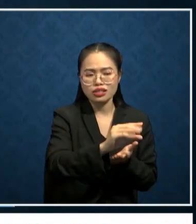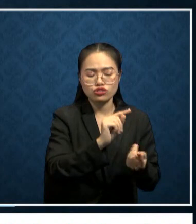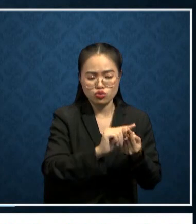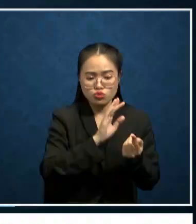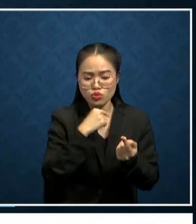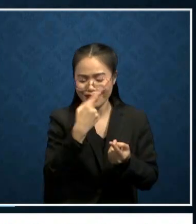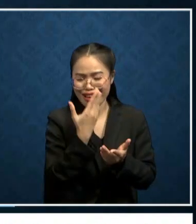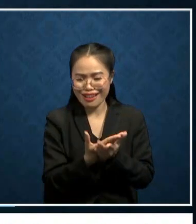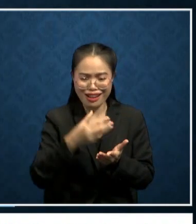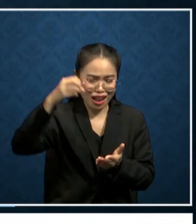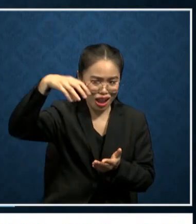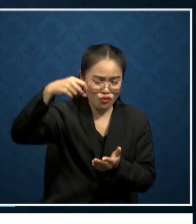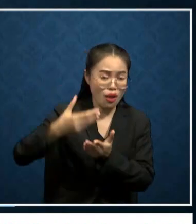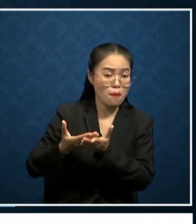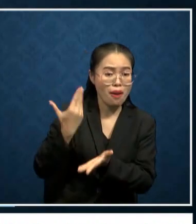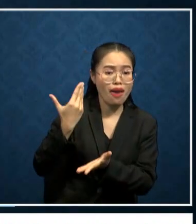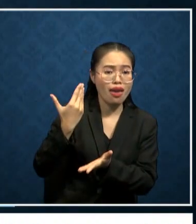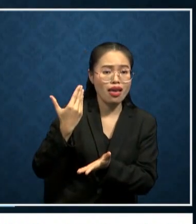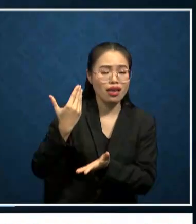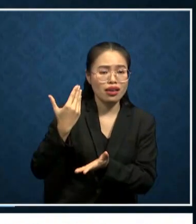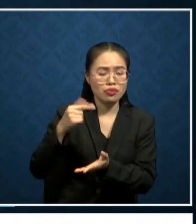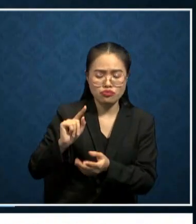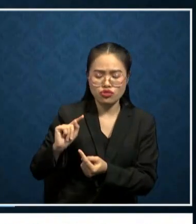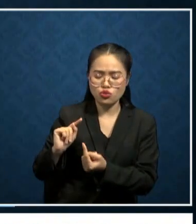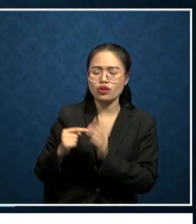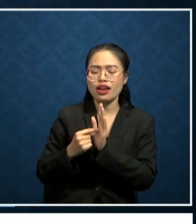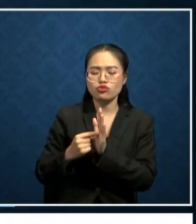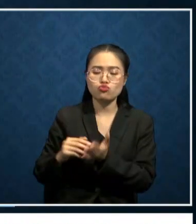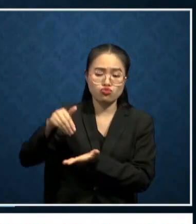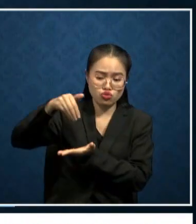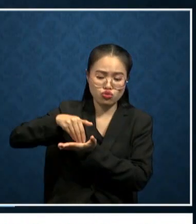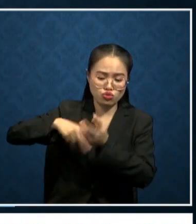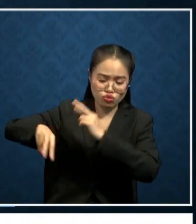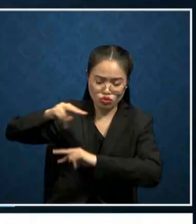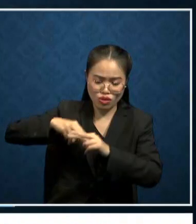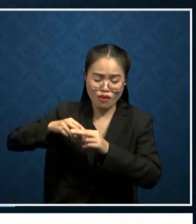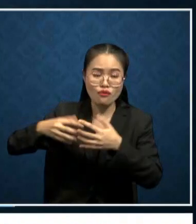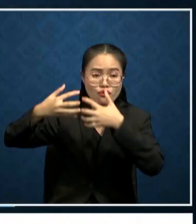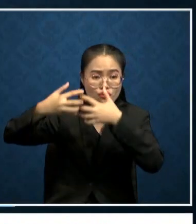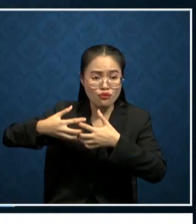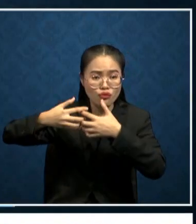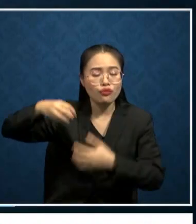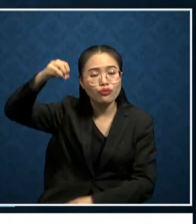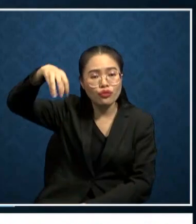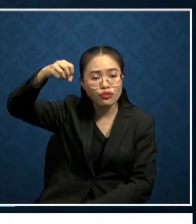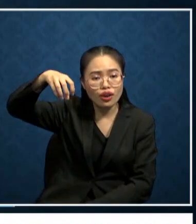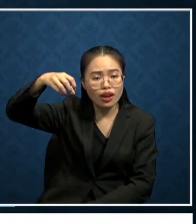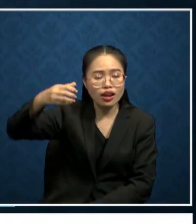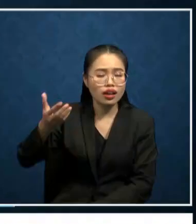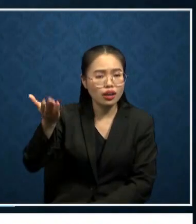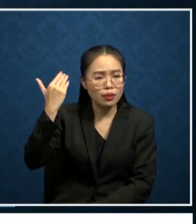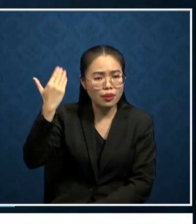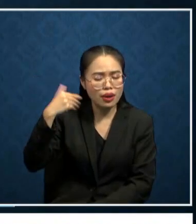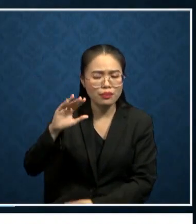ขึ้นนะครับจากการที่ผู้รับอนุญาตที่มีศูนย์ควบคุมไฟฟ้านะครับอันนี้เ่อที่ผ่านมายังไม่ปรากฏว่ามีผู้